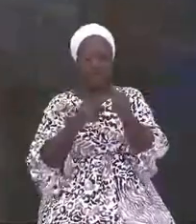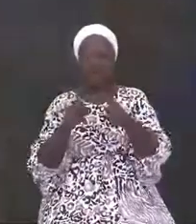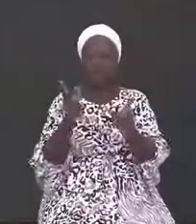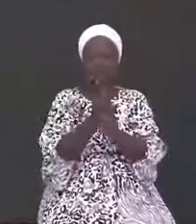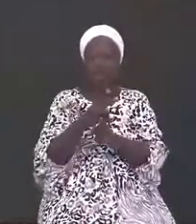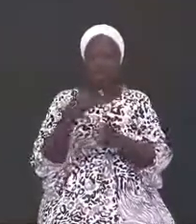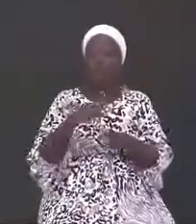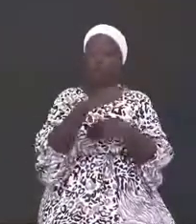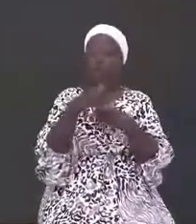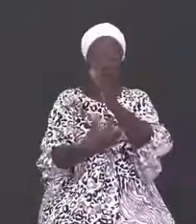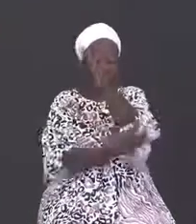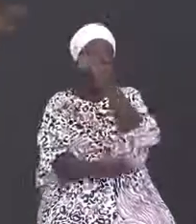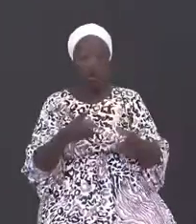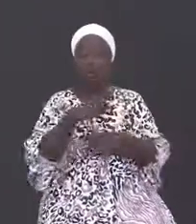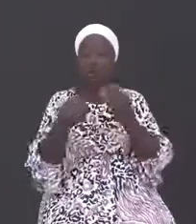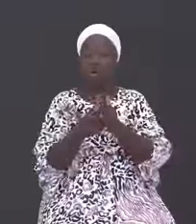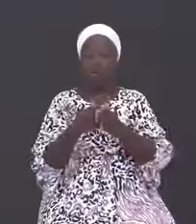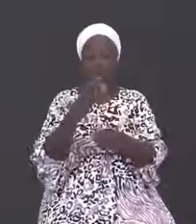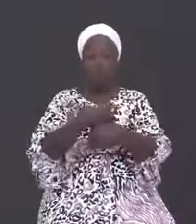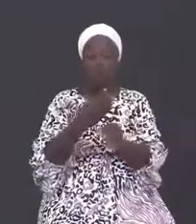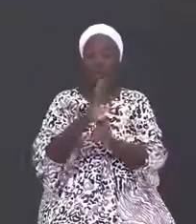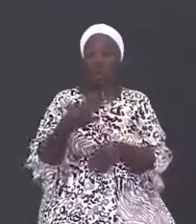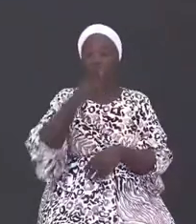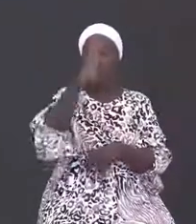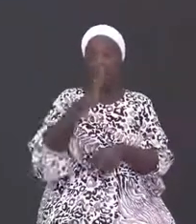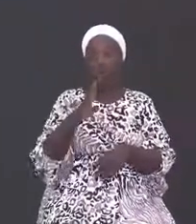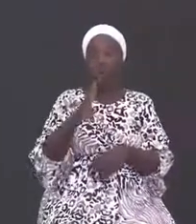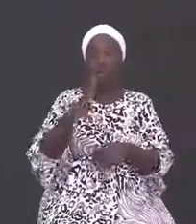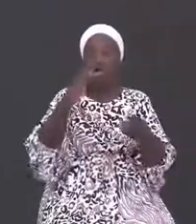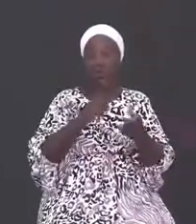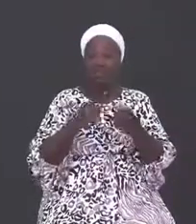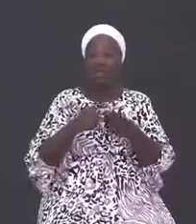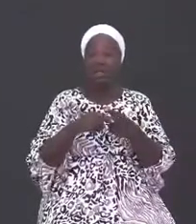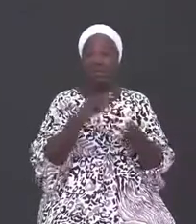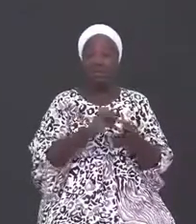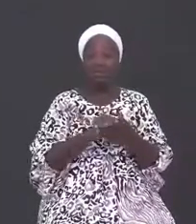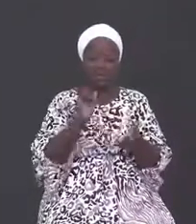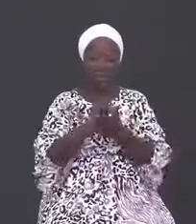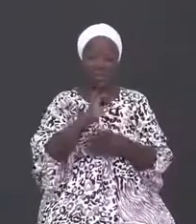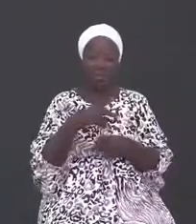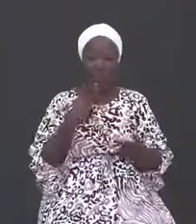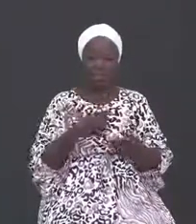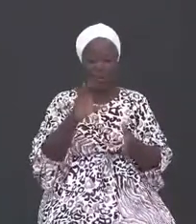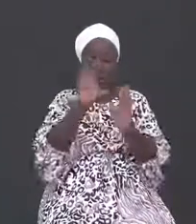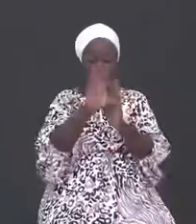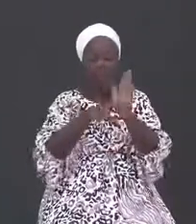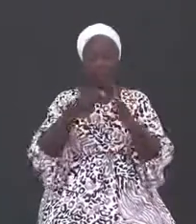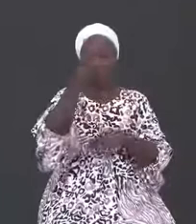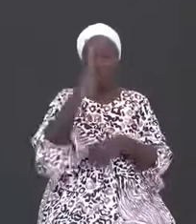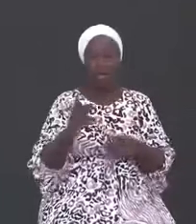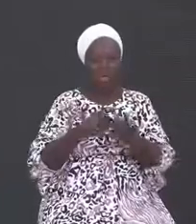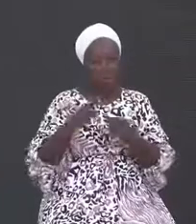des pauvres, des créatures de Dieu. Alors, considérons les commandements de Dieu. Et